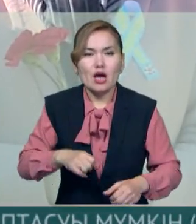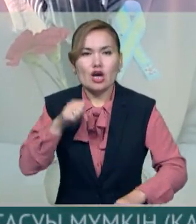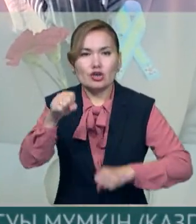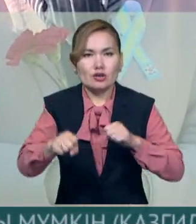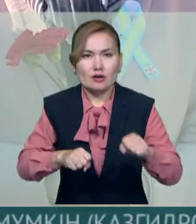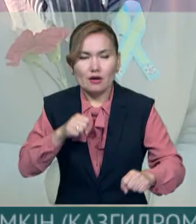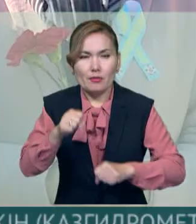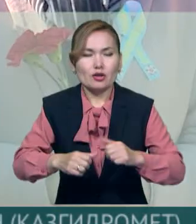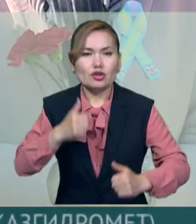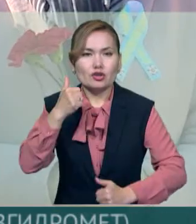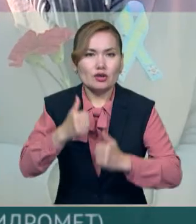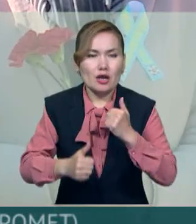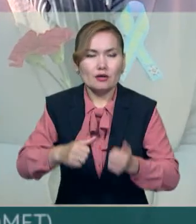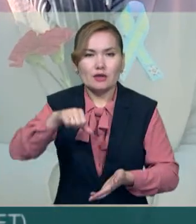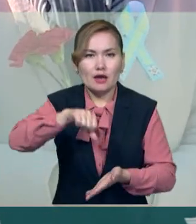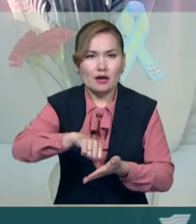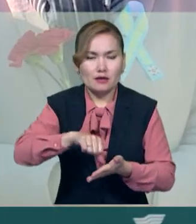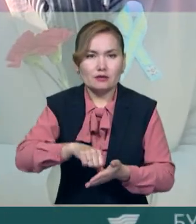рухына біз тағзым еткіміз